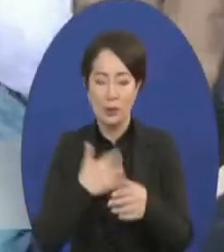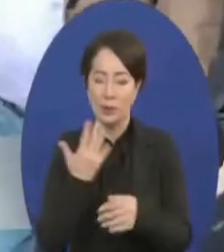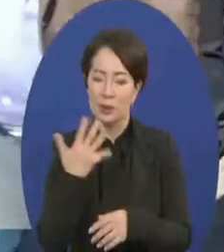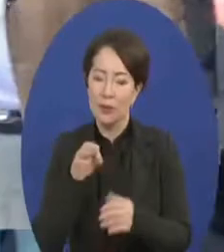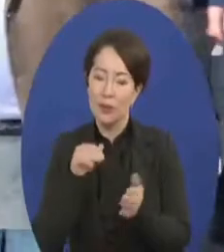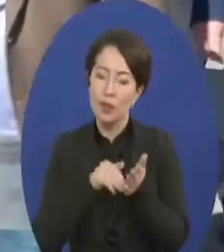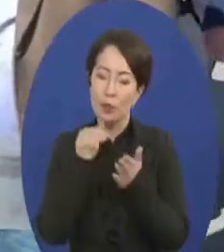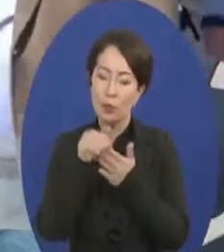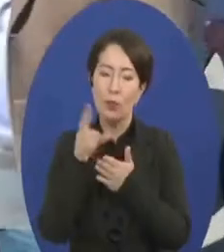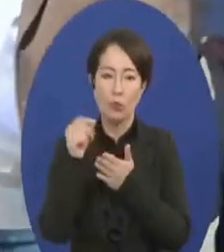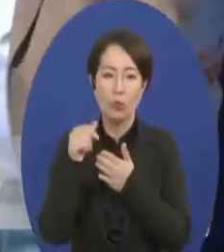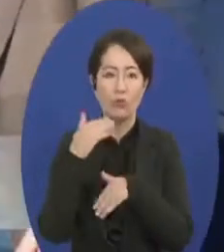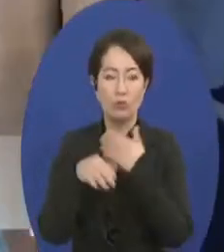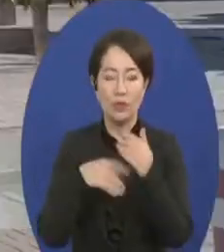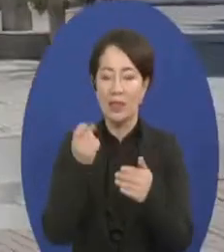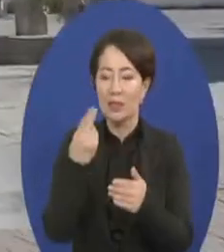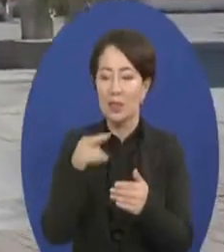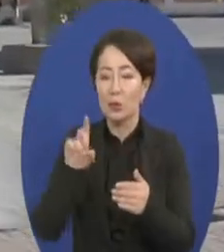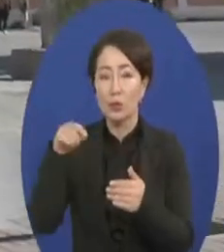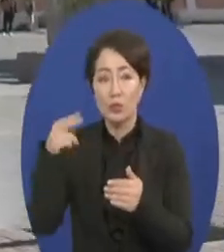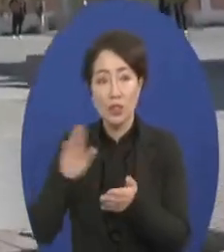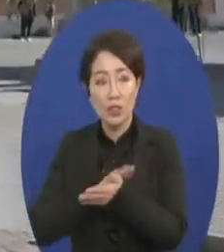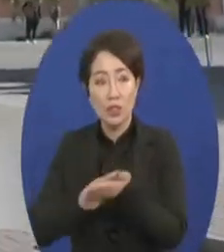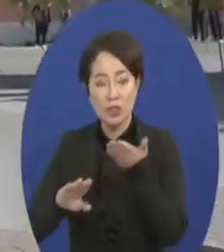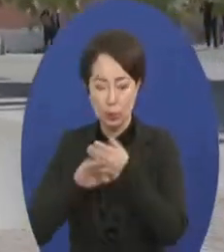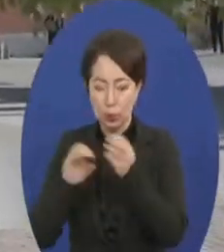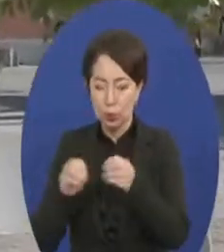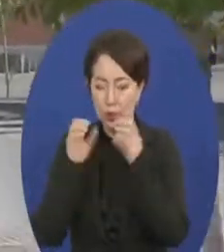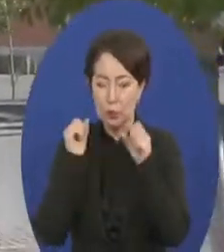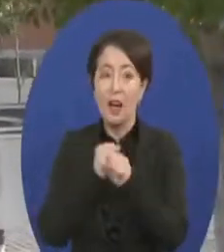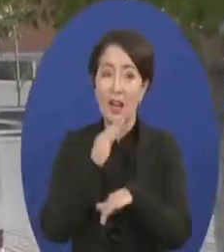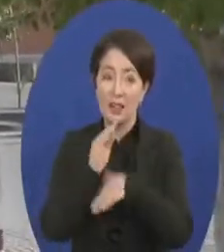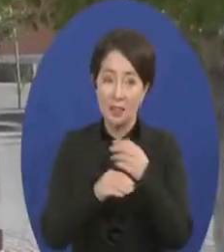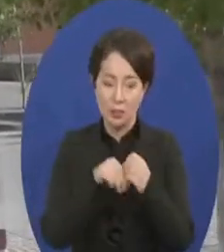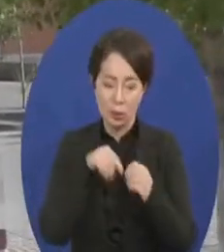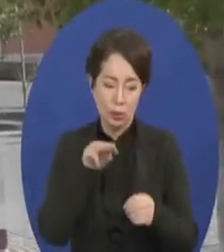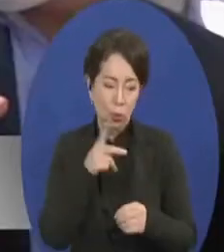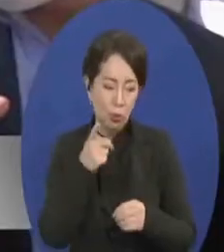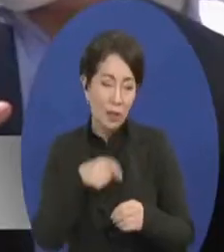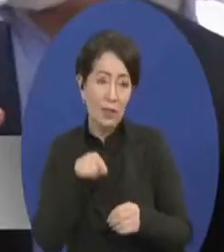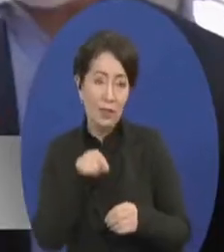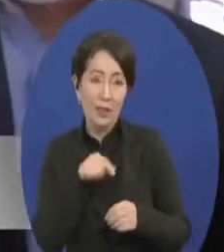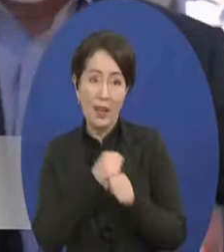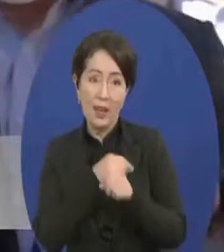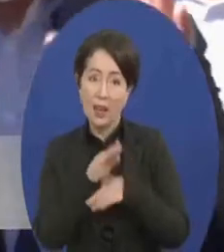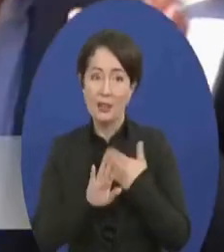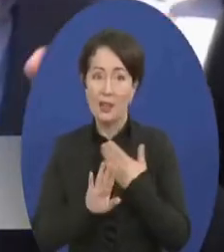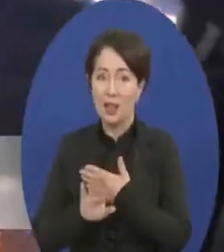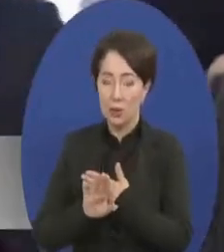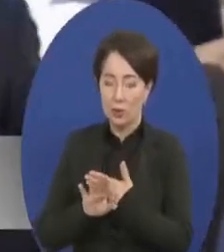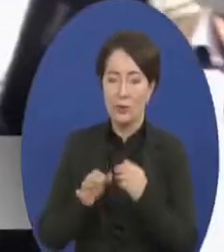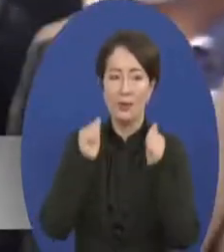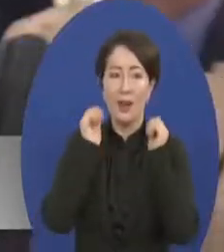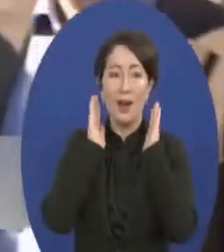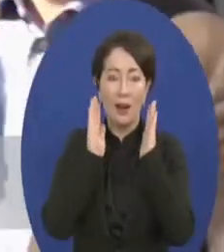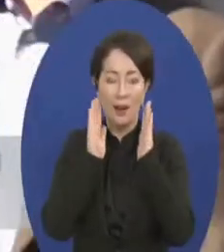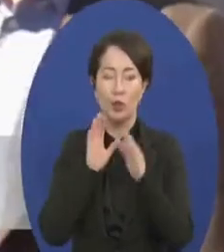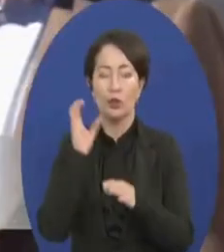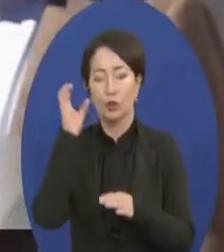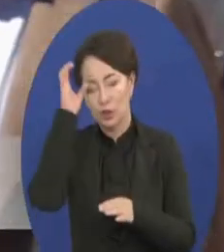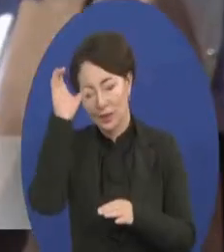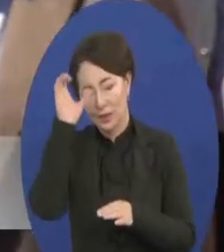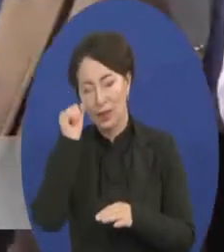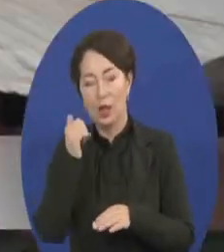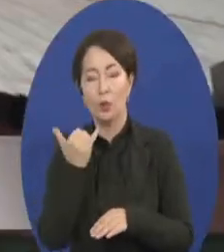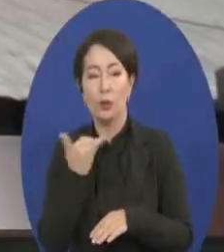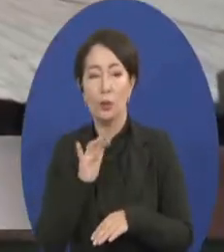50 орчим тэрбум төгрөгөөр дэд бүтцийг шинжлэх бүтээн байгуулалтын ажлууд хийгдэх юм. Төв хийтийн ерөнхий хэм маягийг алдагдуулахгүй байхад онцгой анхаарахыг ерөнхий